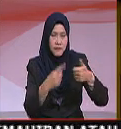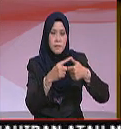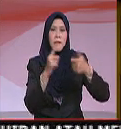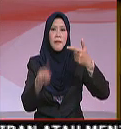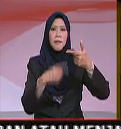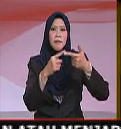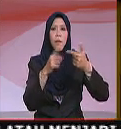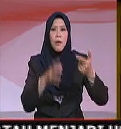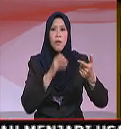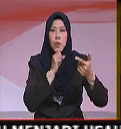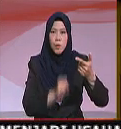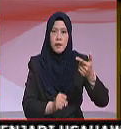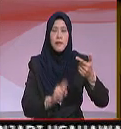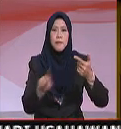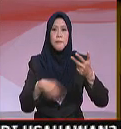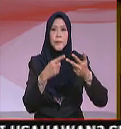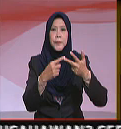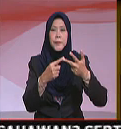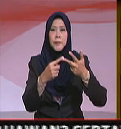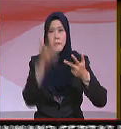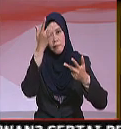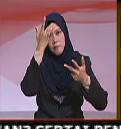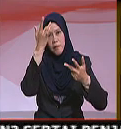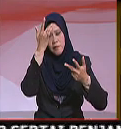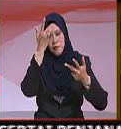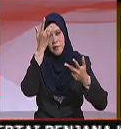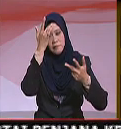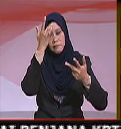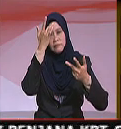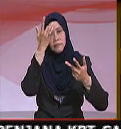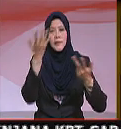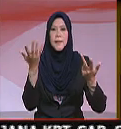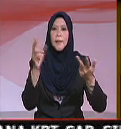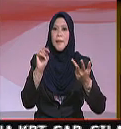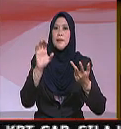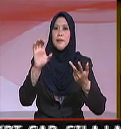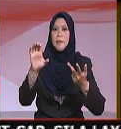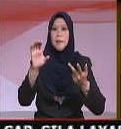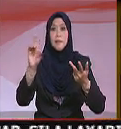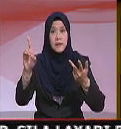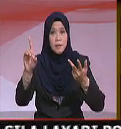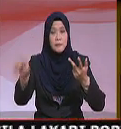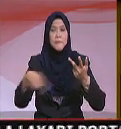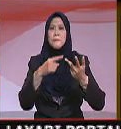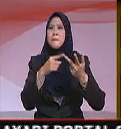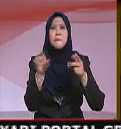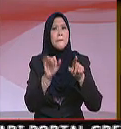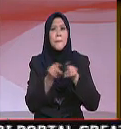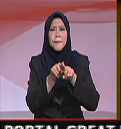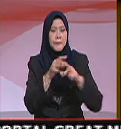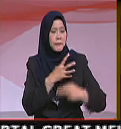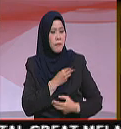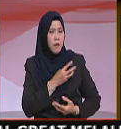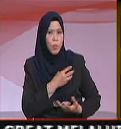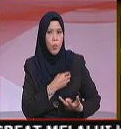emas, pesakit-pesakit yang menghidap penyakit tidak berjangkit iaitu NCD seperti penyakit